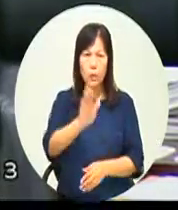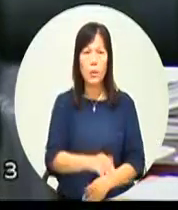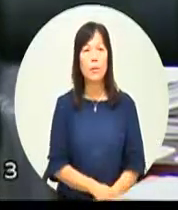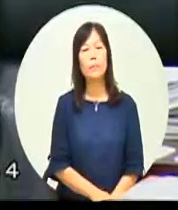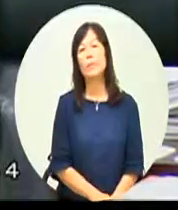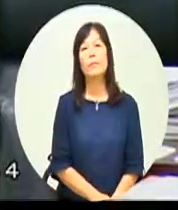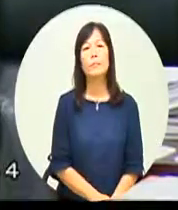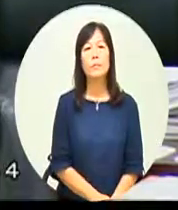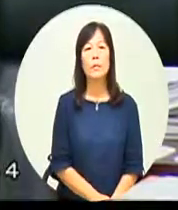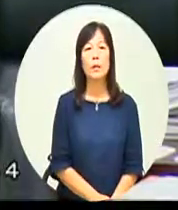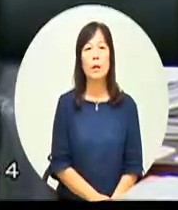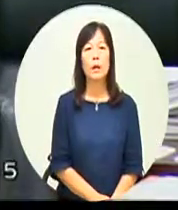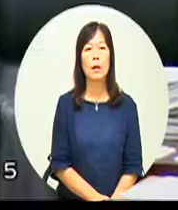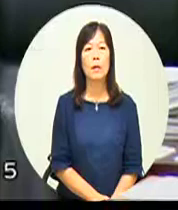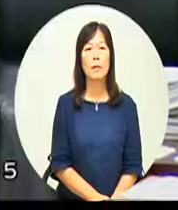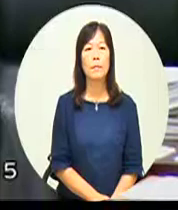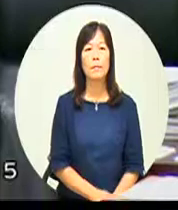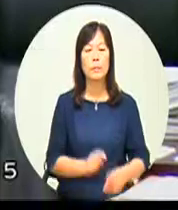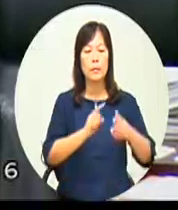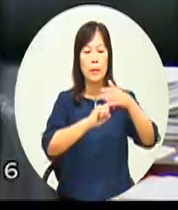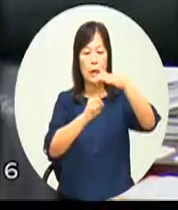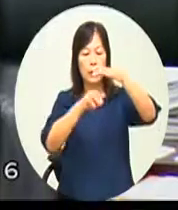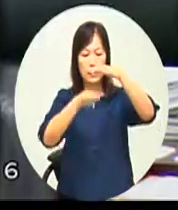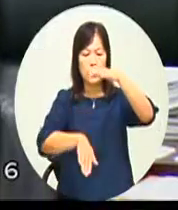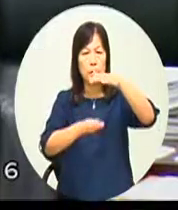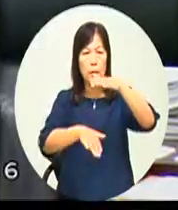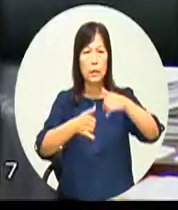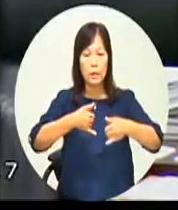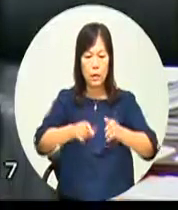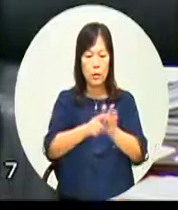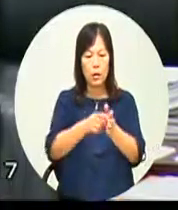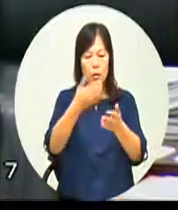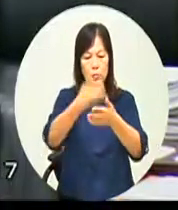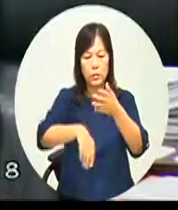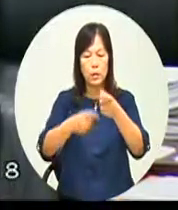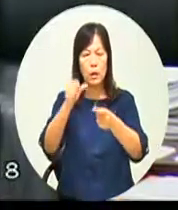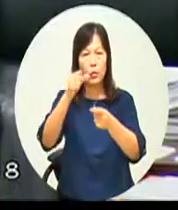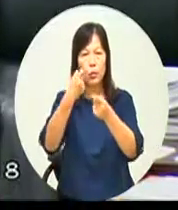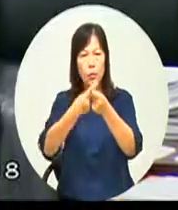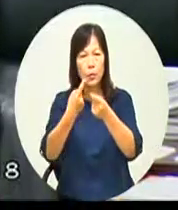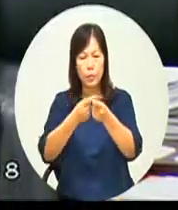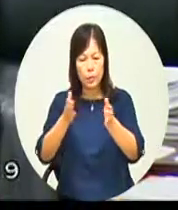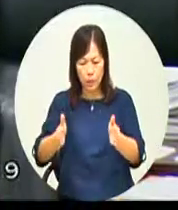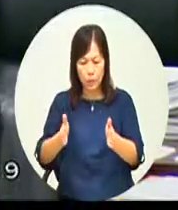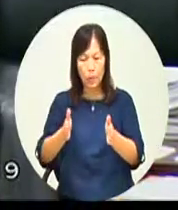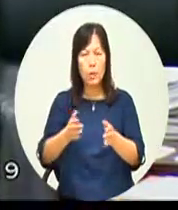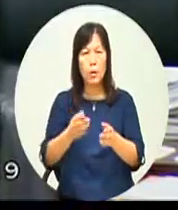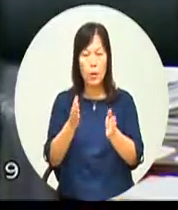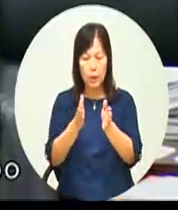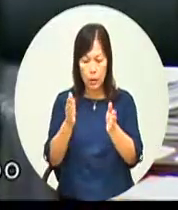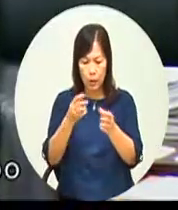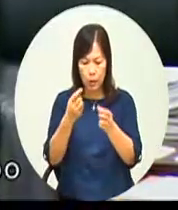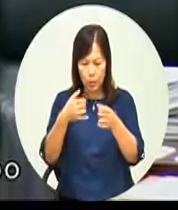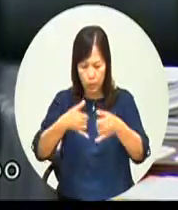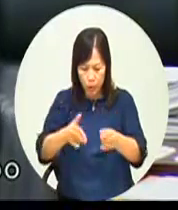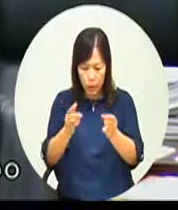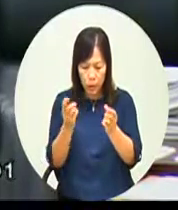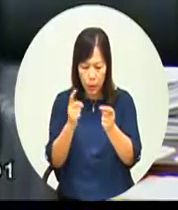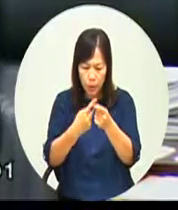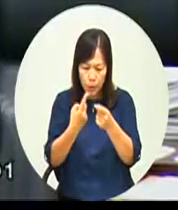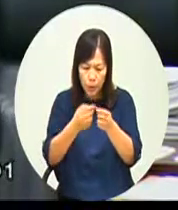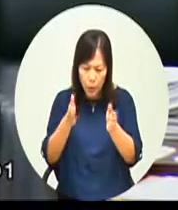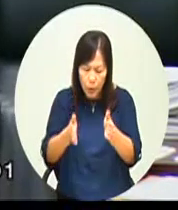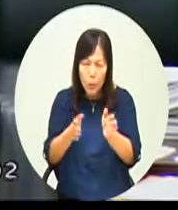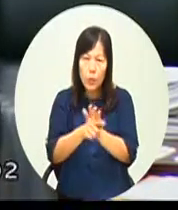们底下的车道呢只剩五米宽。五米哦，你知道五米有多少